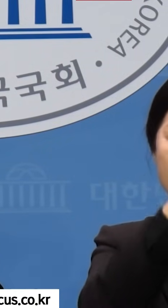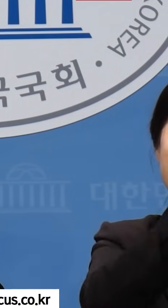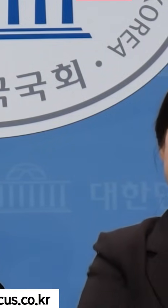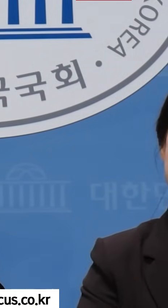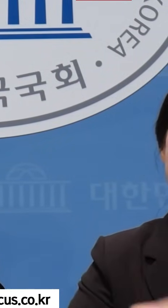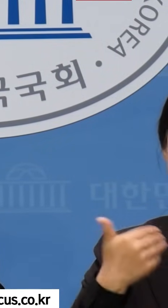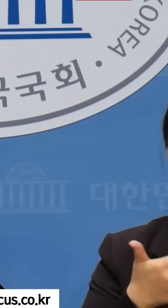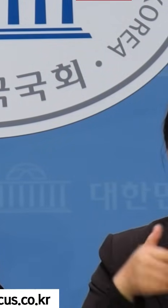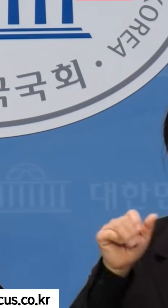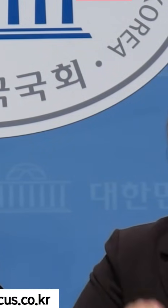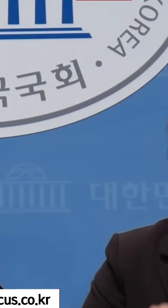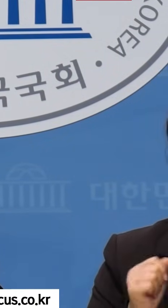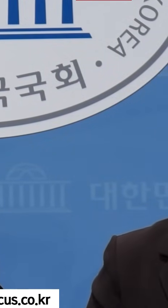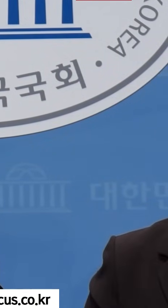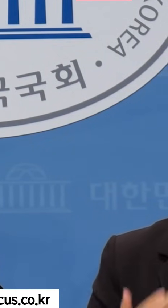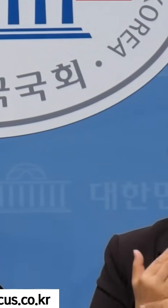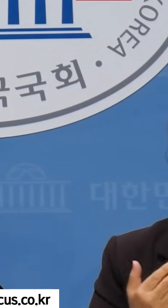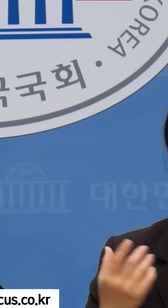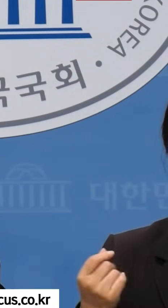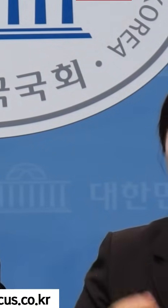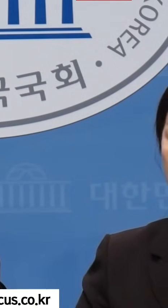사태로 기록될 것입니다.